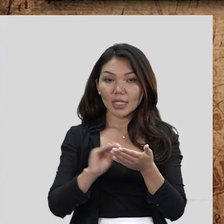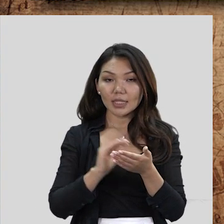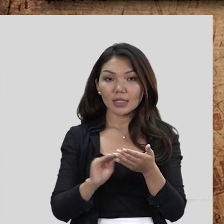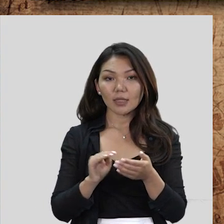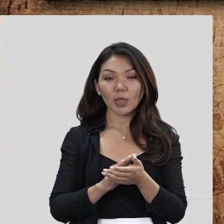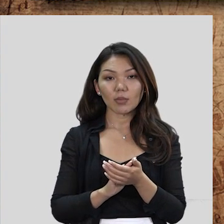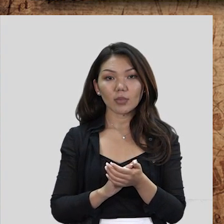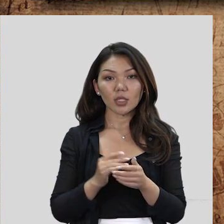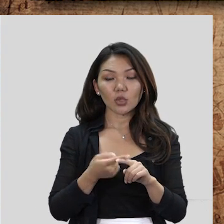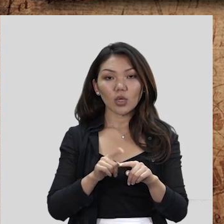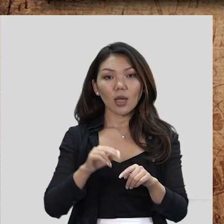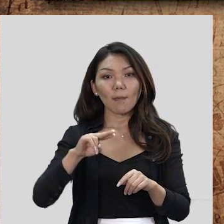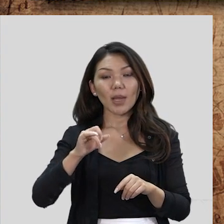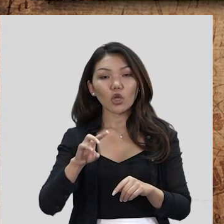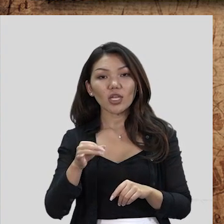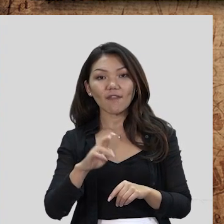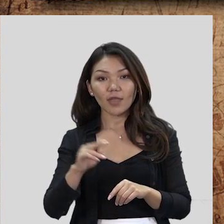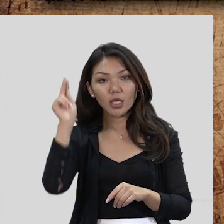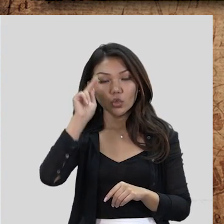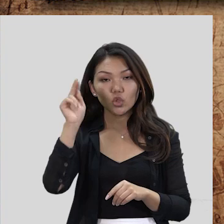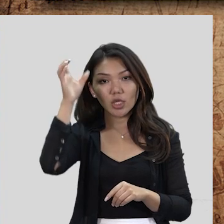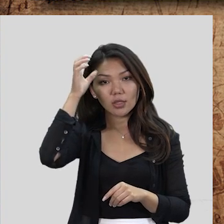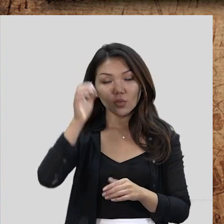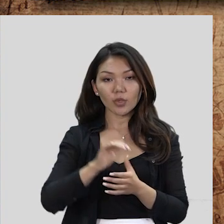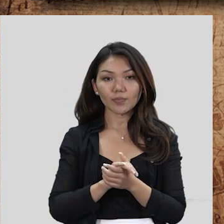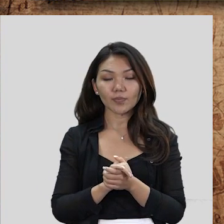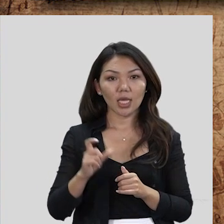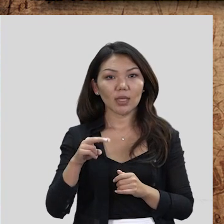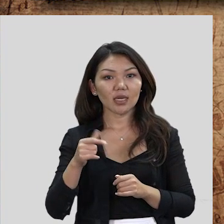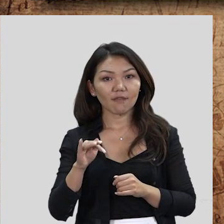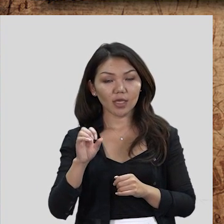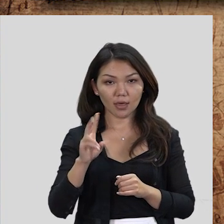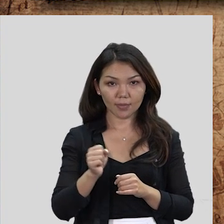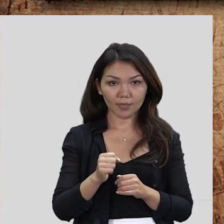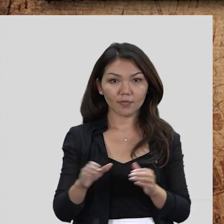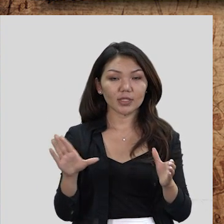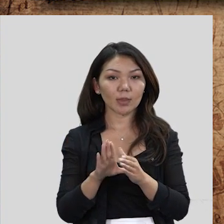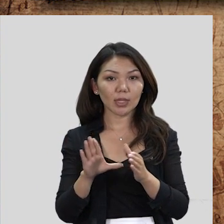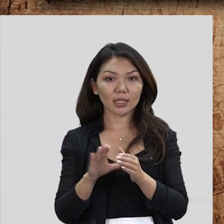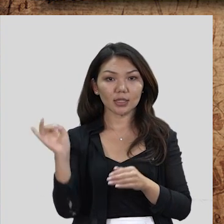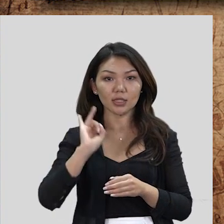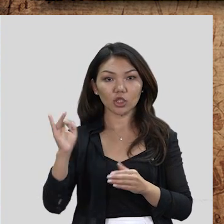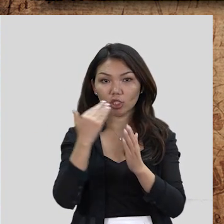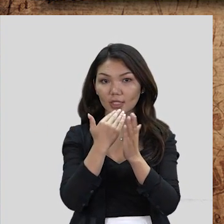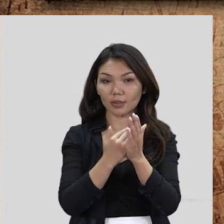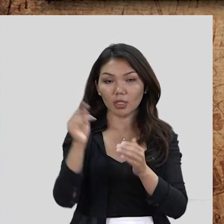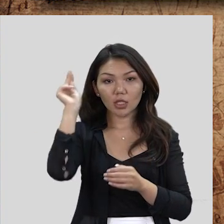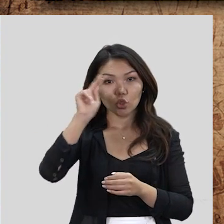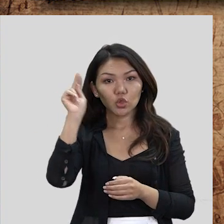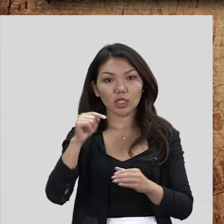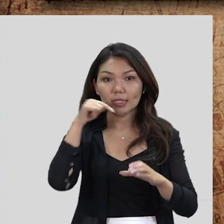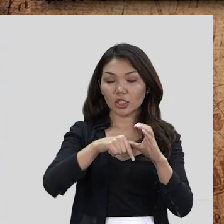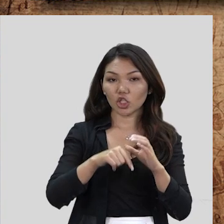эпиграфика вспомогательная историческая дисциплина изучающие содержание и формы надписи на твердых материалах